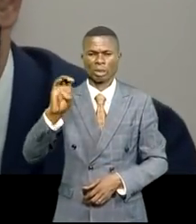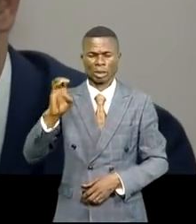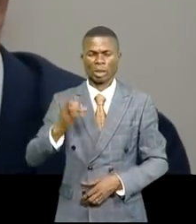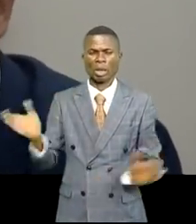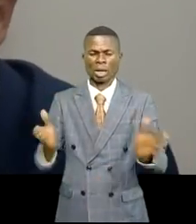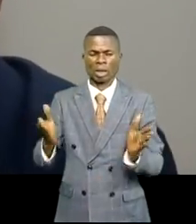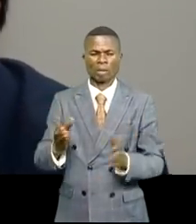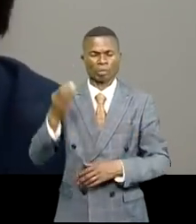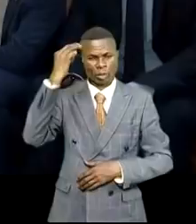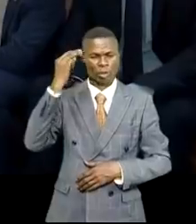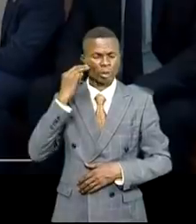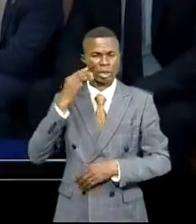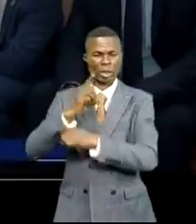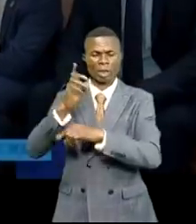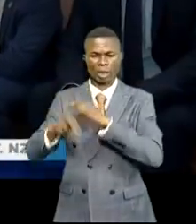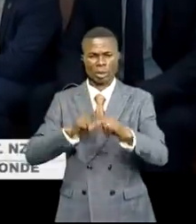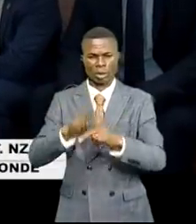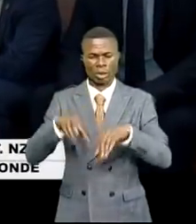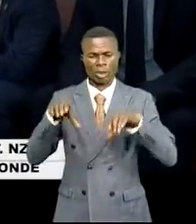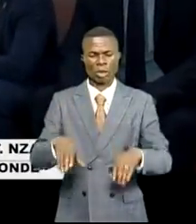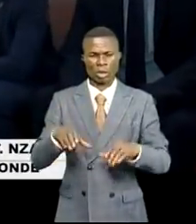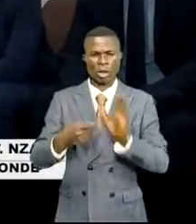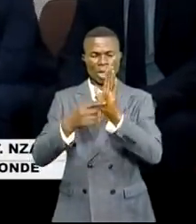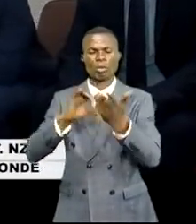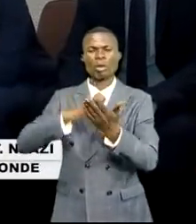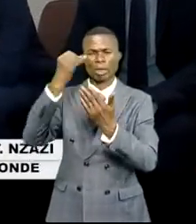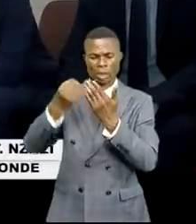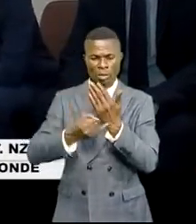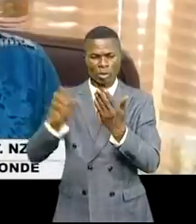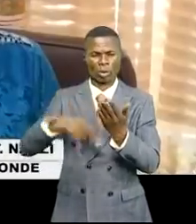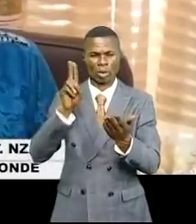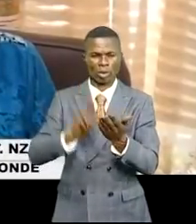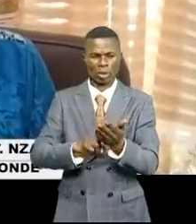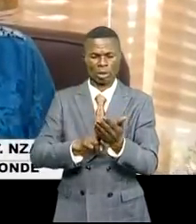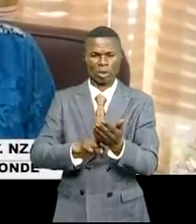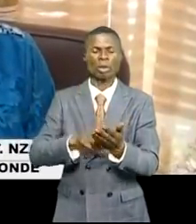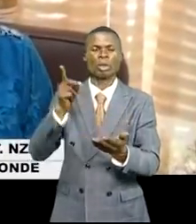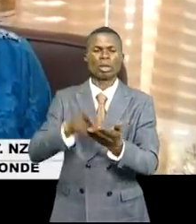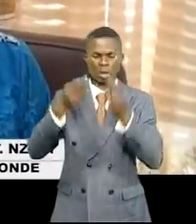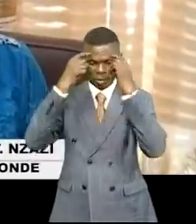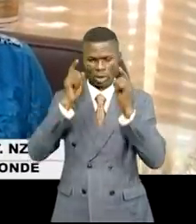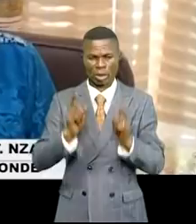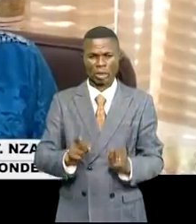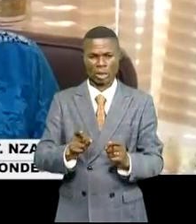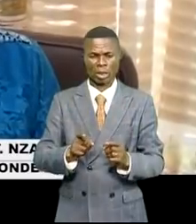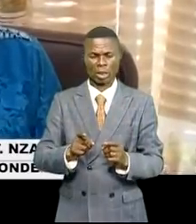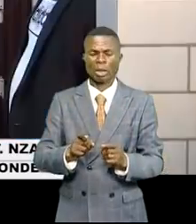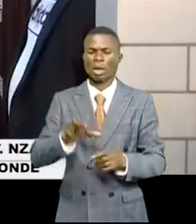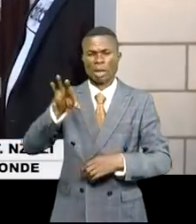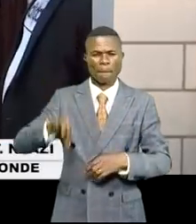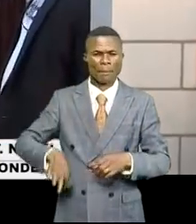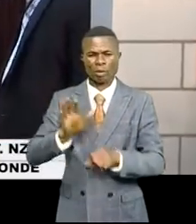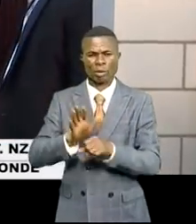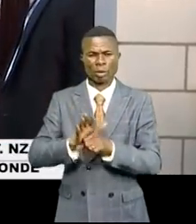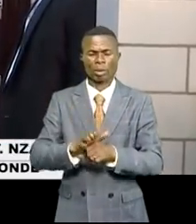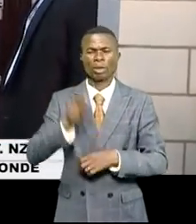Défense nationale du Congo à approuver ces projets de contrats et protocoles d'accord qui se révèlent profitables pour